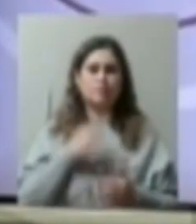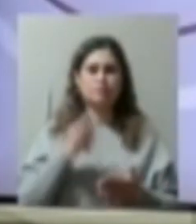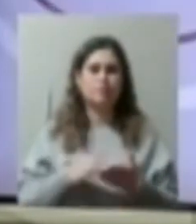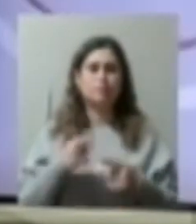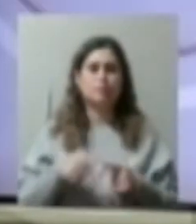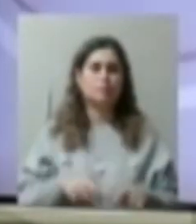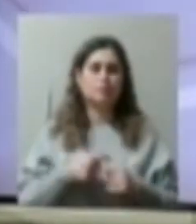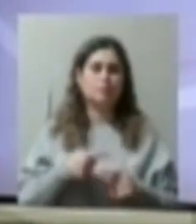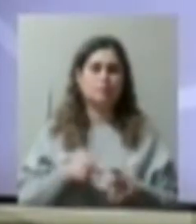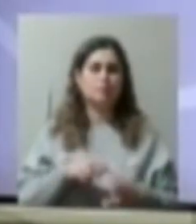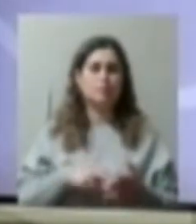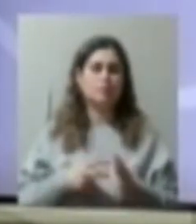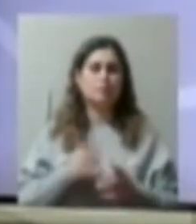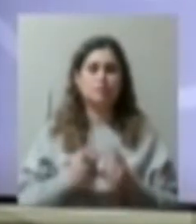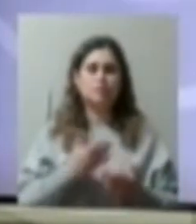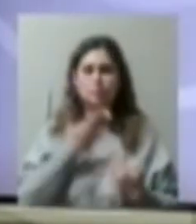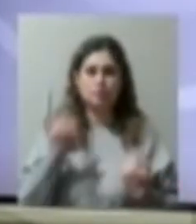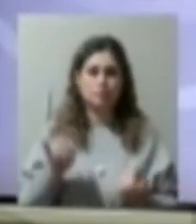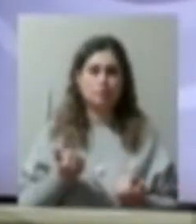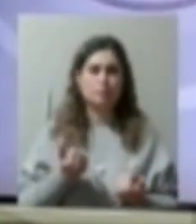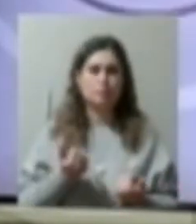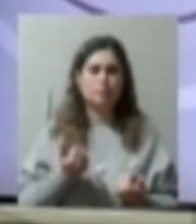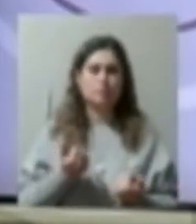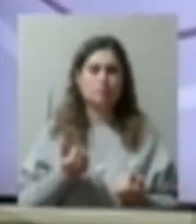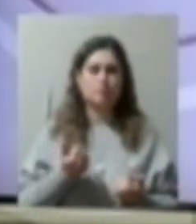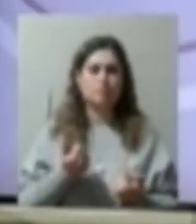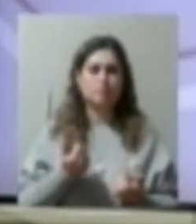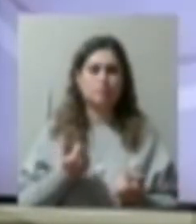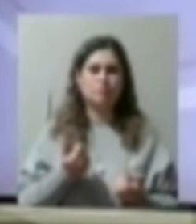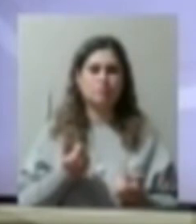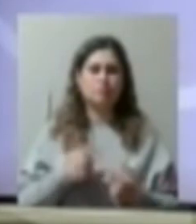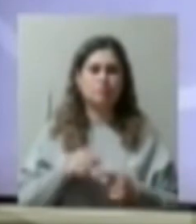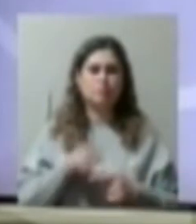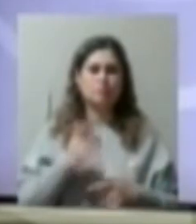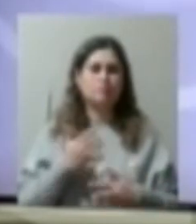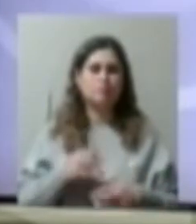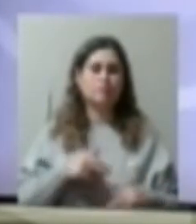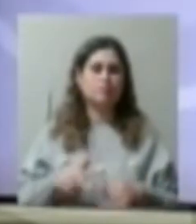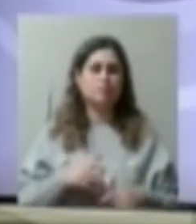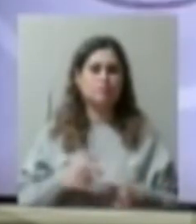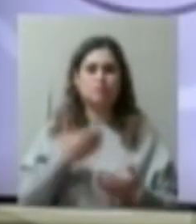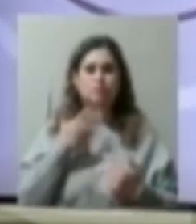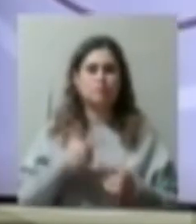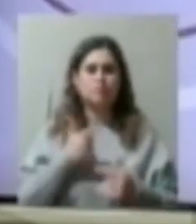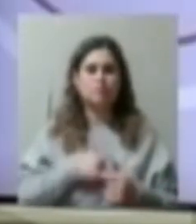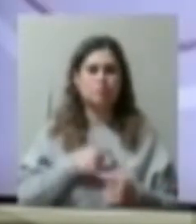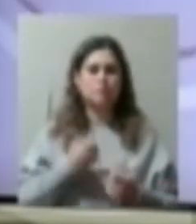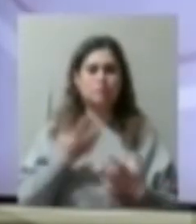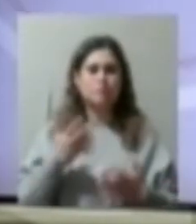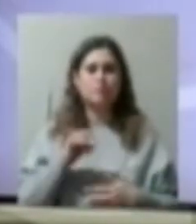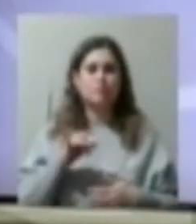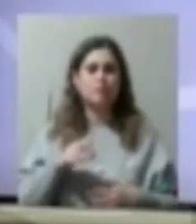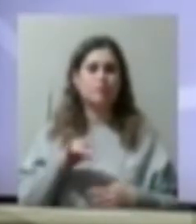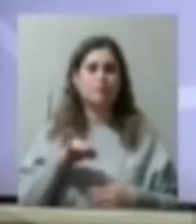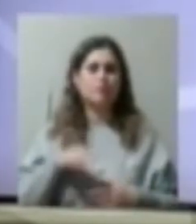в цьому плані не змінилася абсолютно. Тобто тепер, якщо пішохід не має на собі світлоповертальних елементів, він